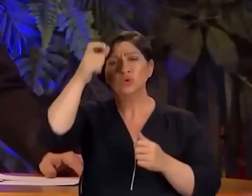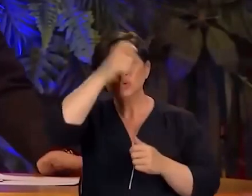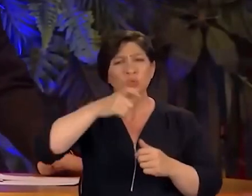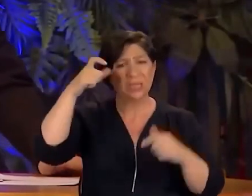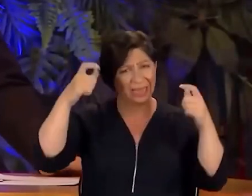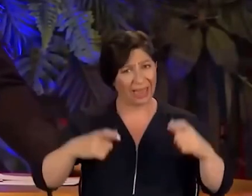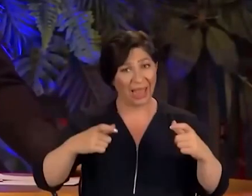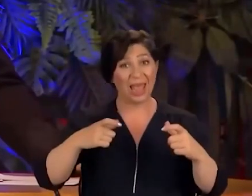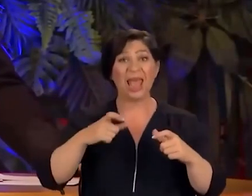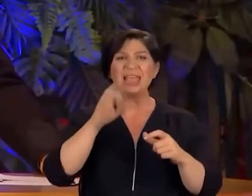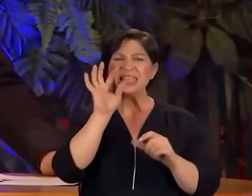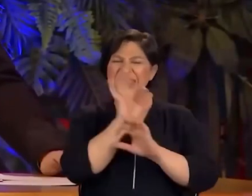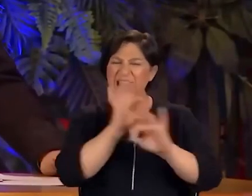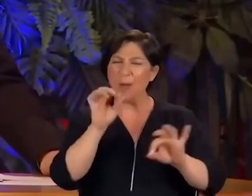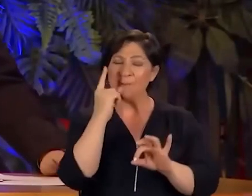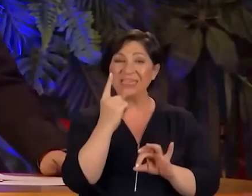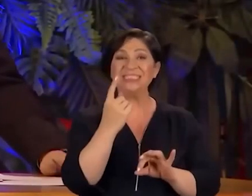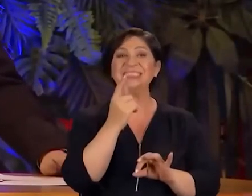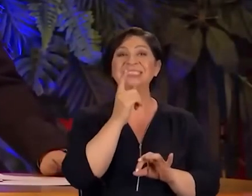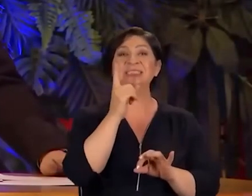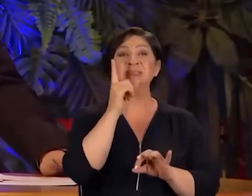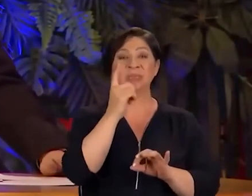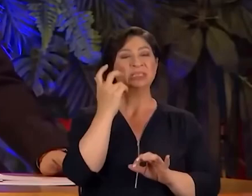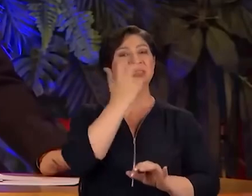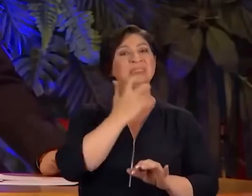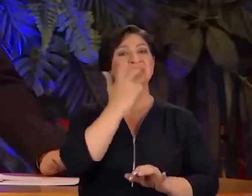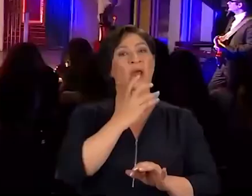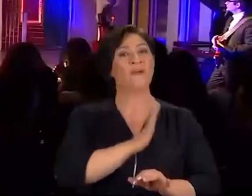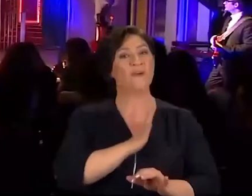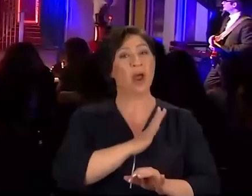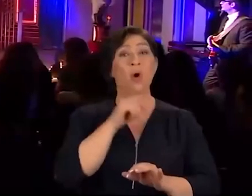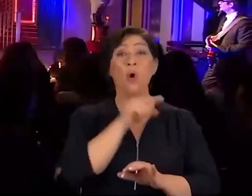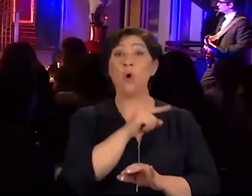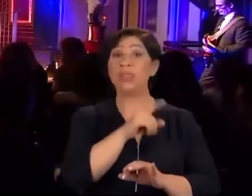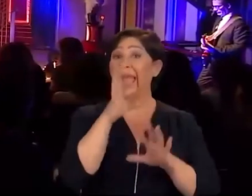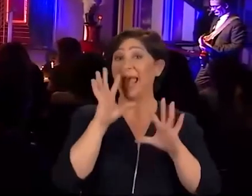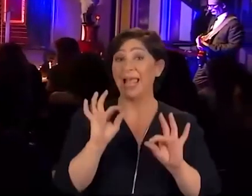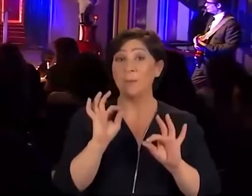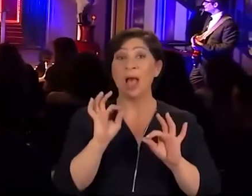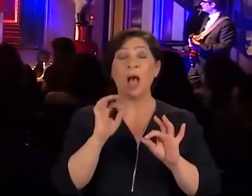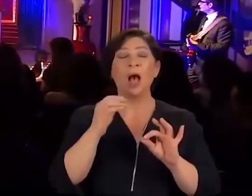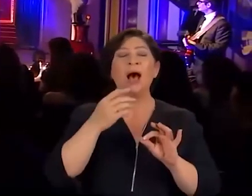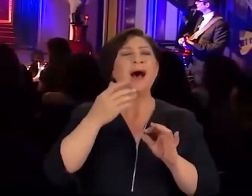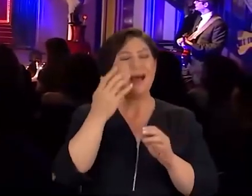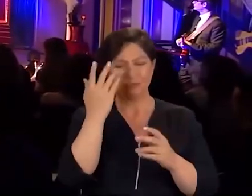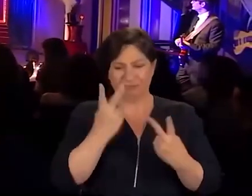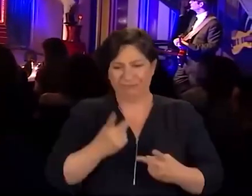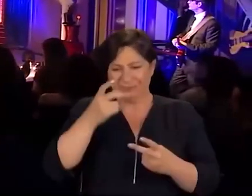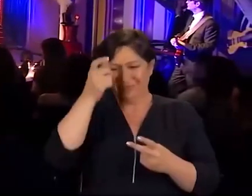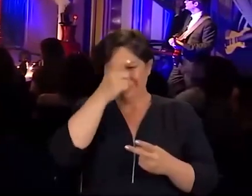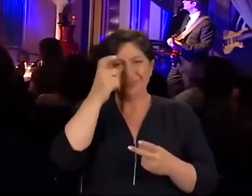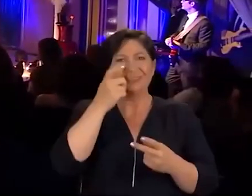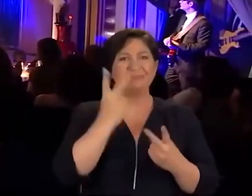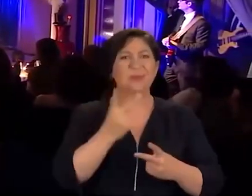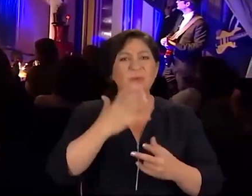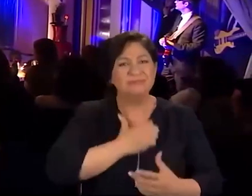Türkiye'de dedi kayda değer bir tek solist var. O da dedi arabesk fantazi türünde